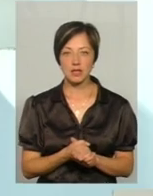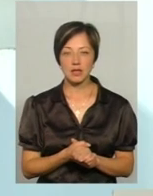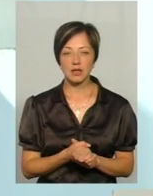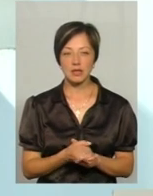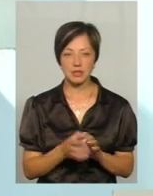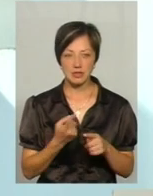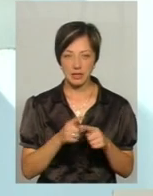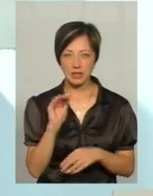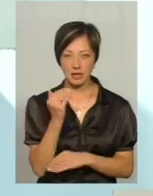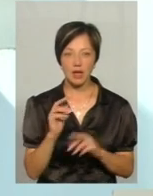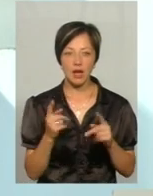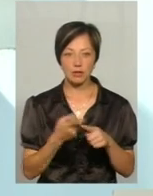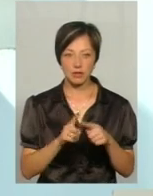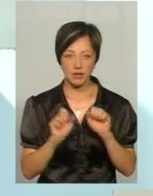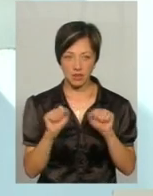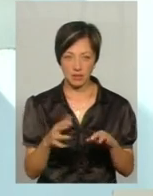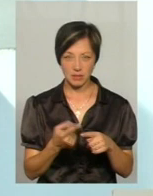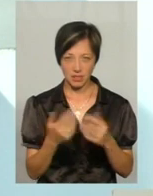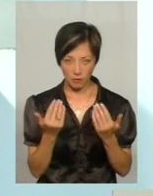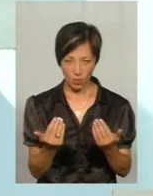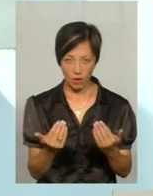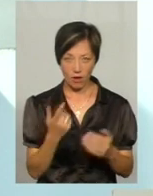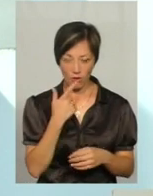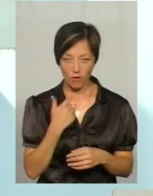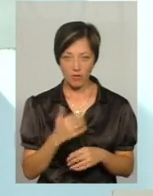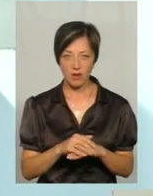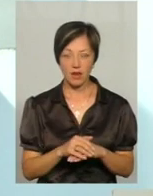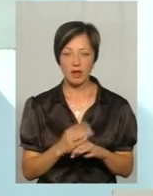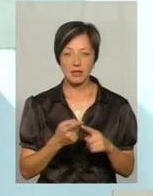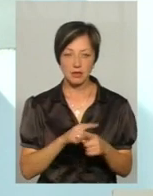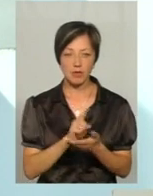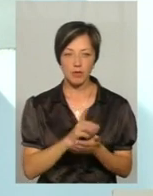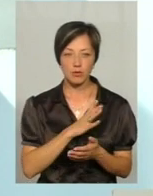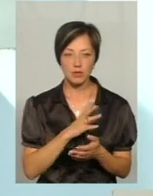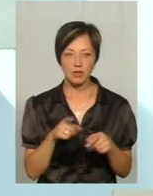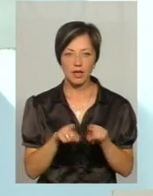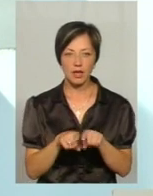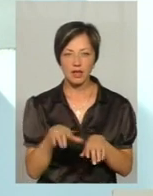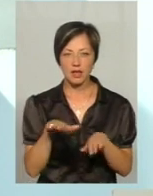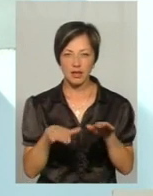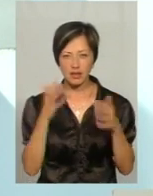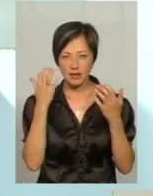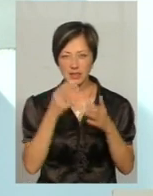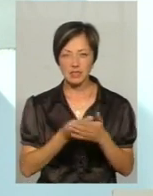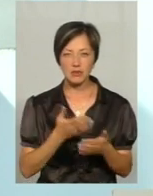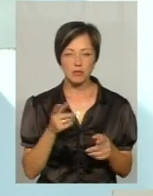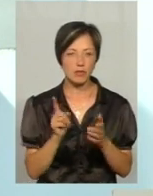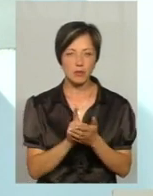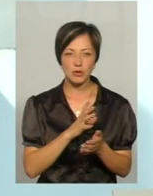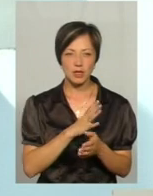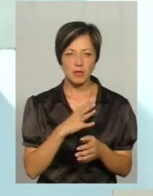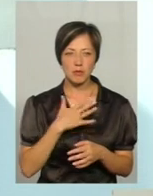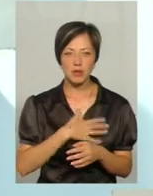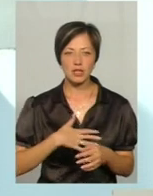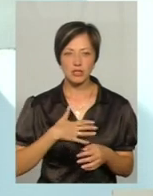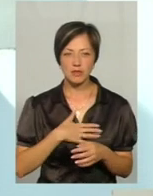Це ж дитина. Як же ти його віддаш? Це ж твоя кров. Тобто це має бути таке нівелювання саме цінності. Це має бути такий